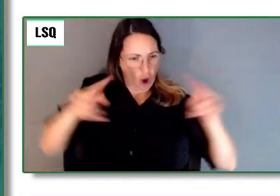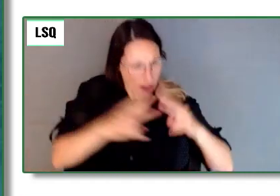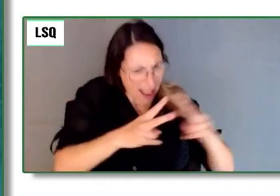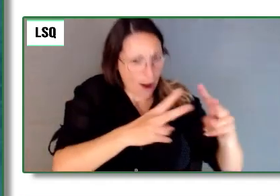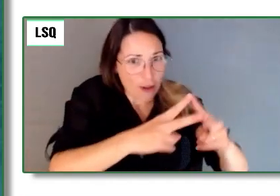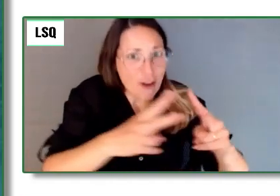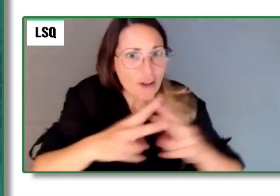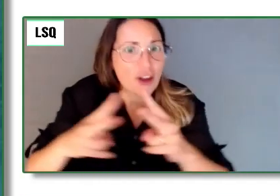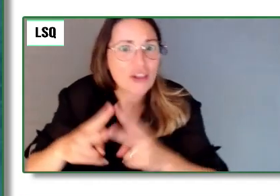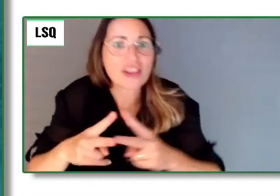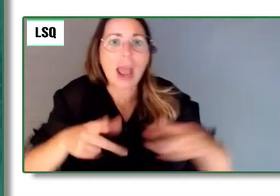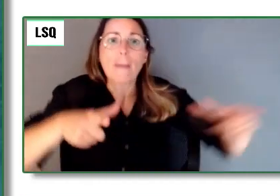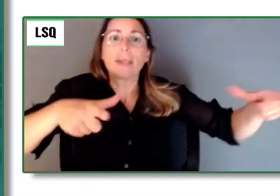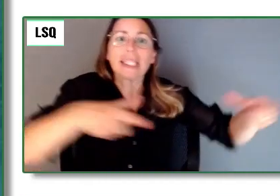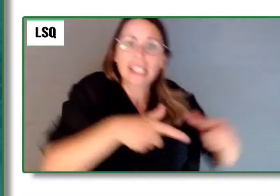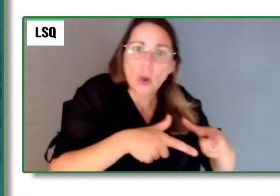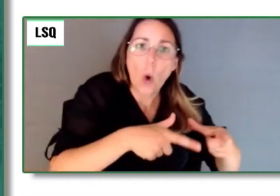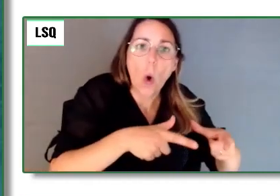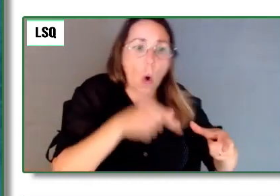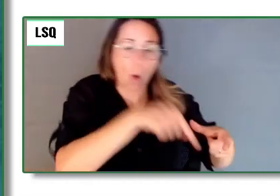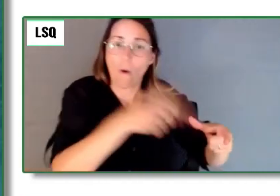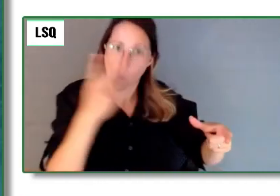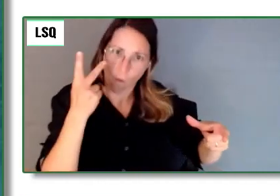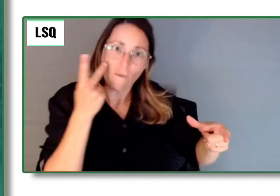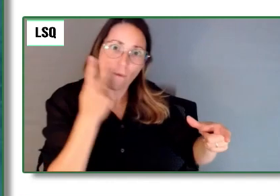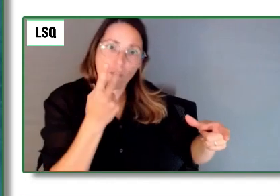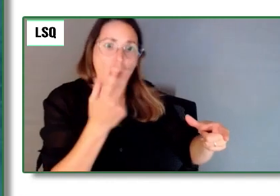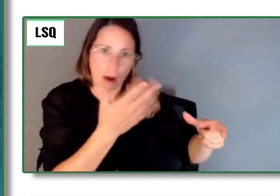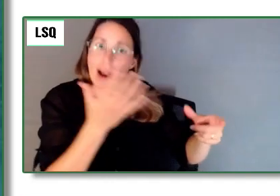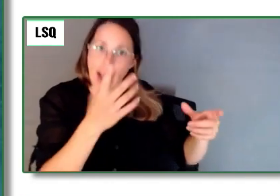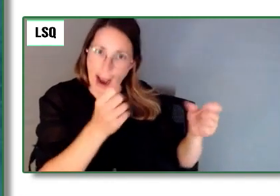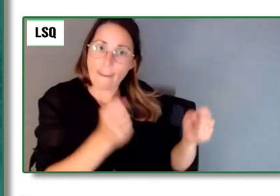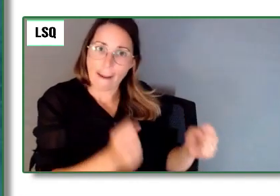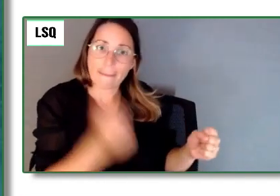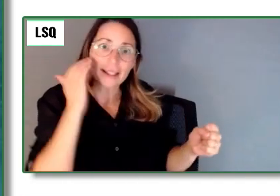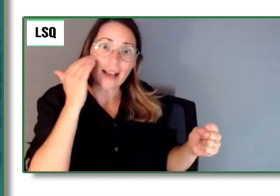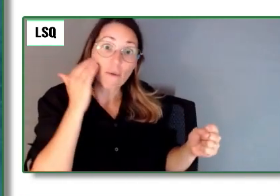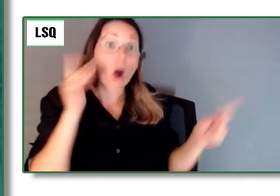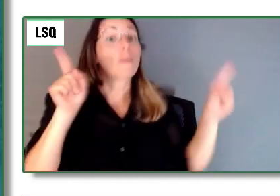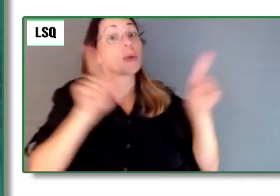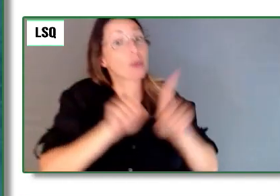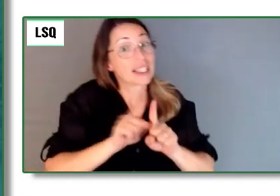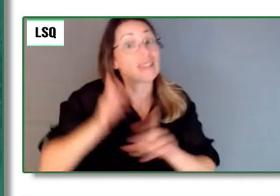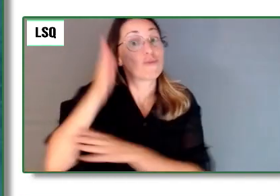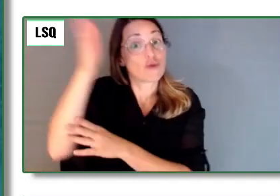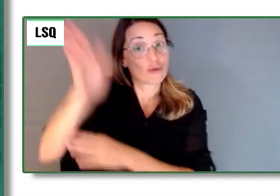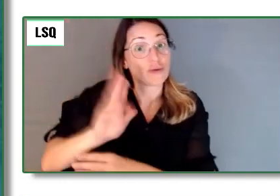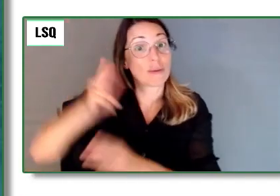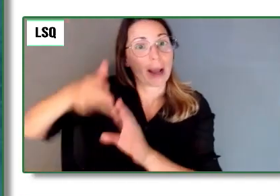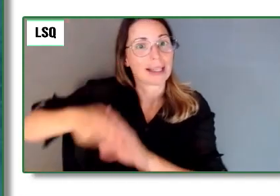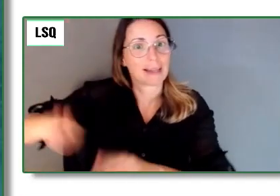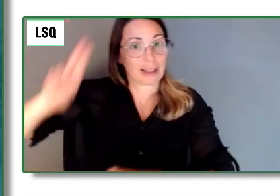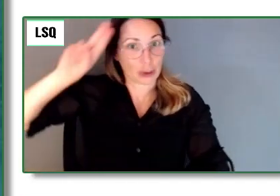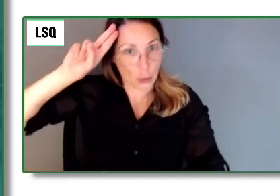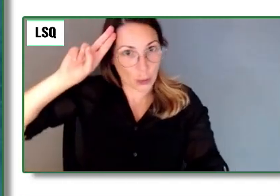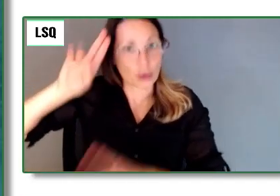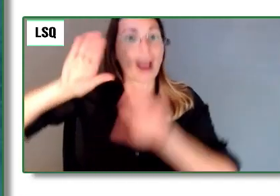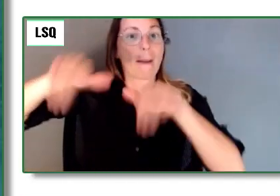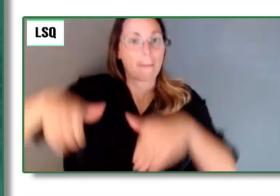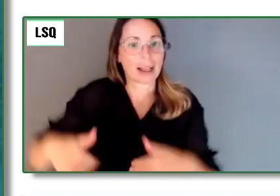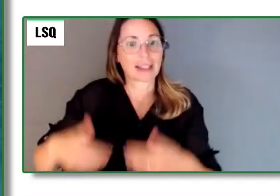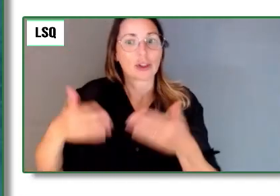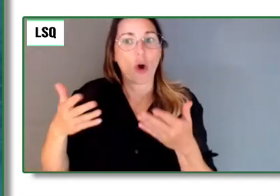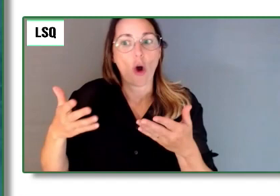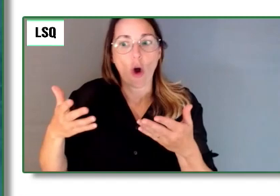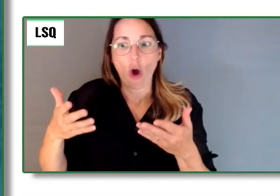du canot et j'ai eu beaucoup d'aventures plus tard avec beaucoup de canots. On a fait des choses extraordinaires, des courses